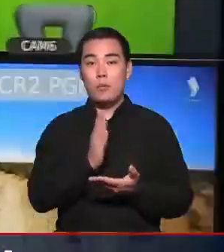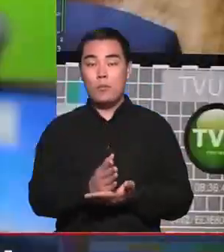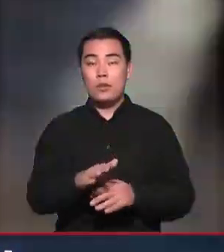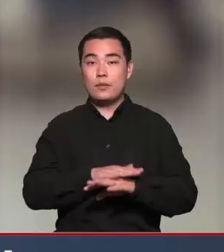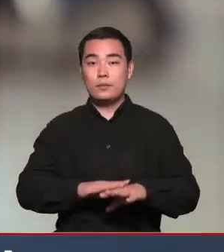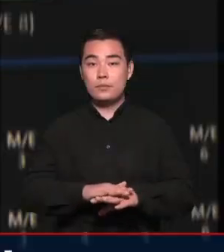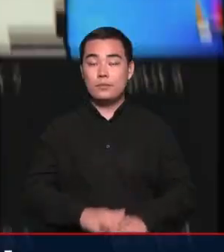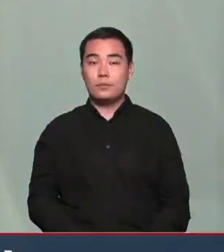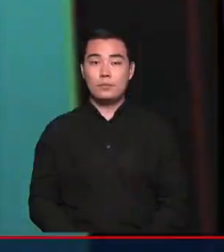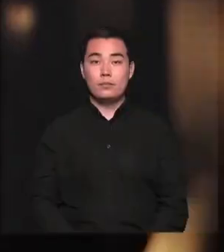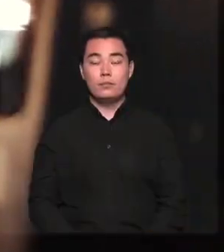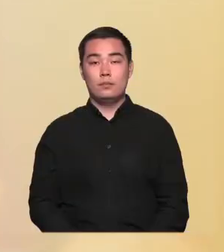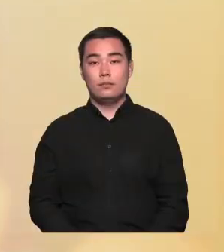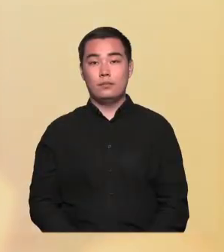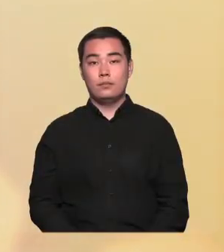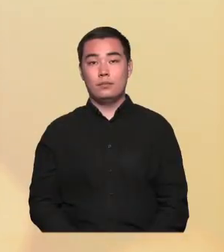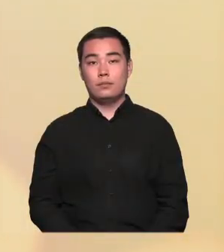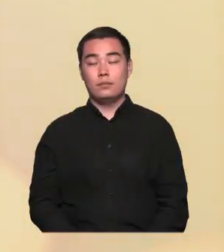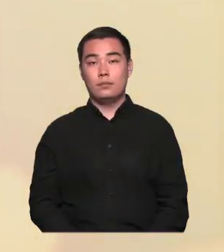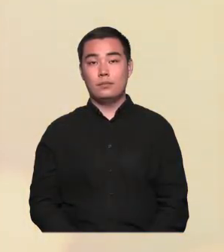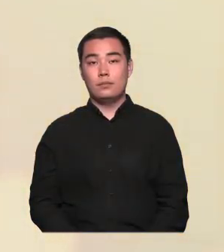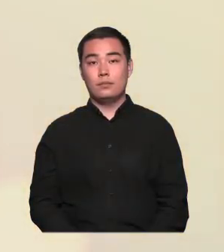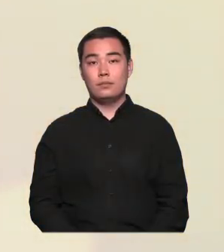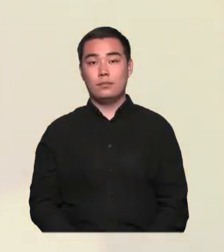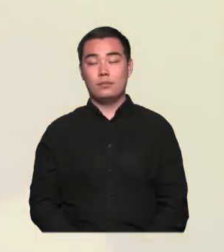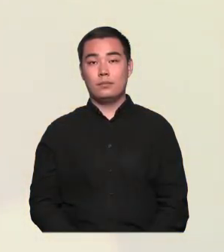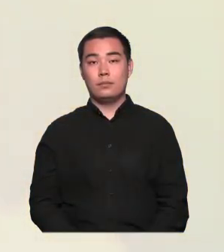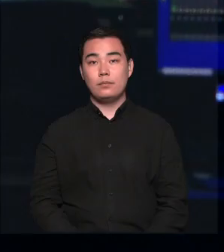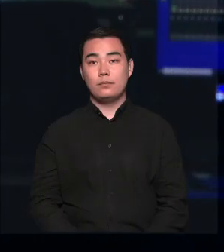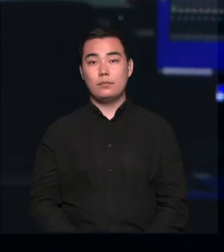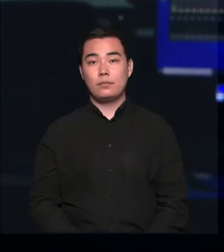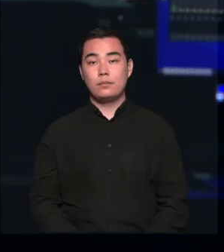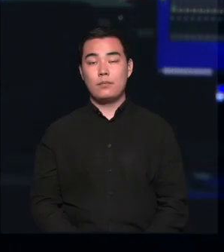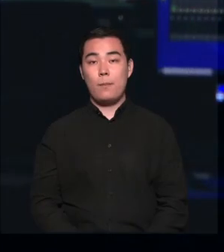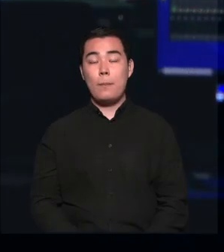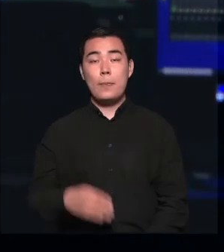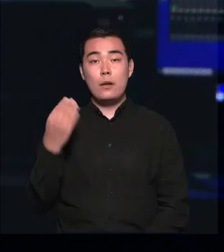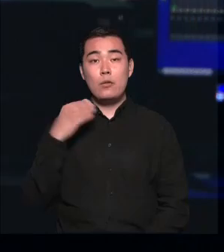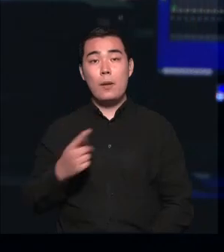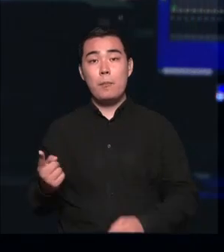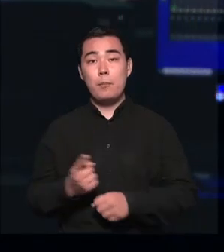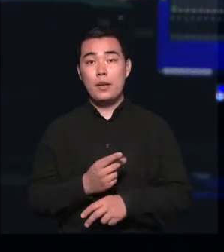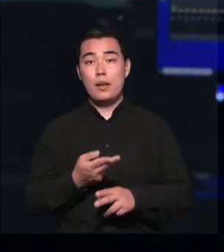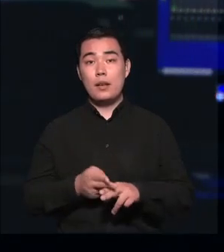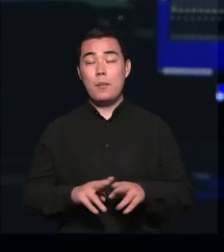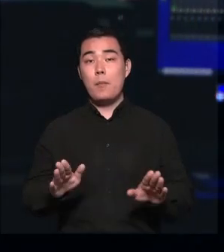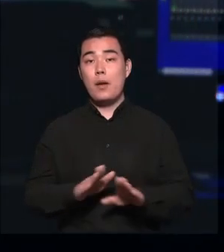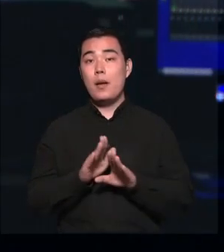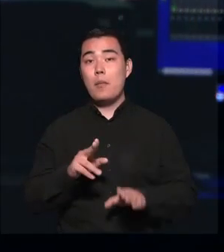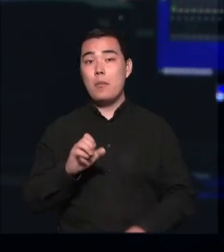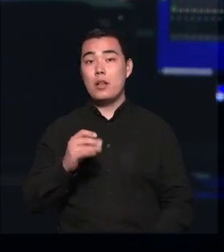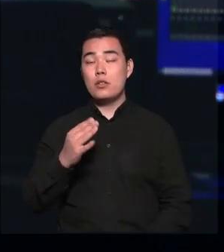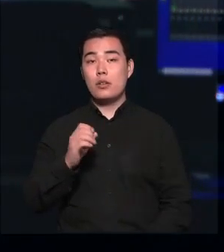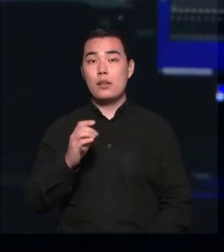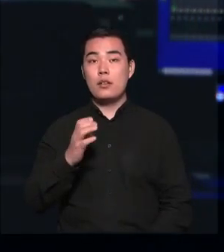Асылбек Тойбек, Асхат Әзіретханов, Жібек жолы. Түркістанда алғаш рет ән патшасы